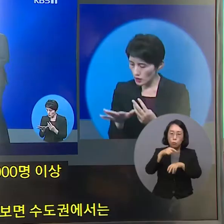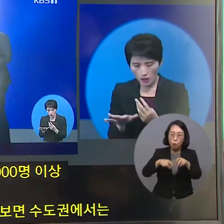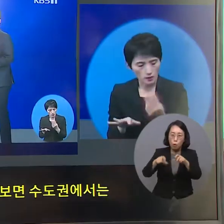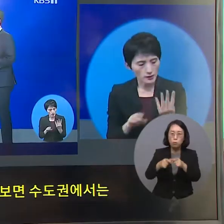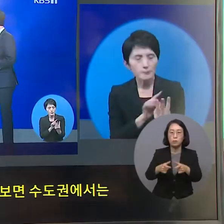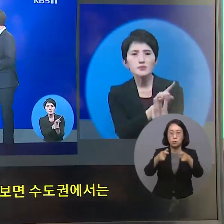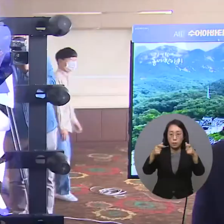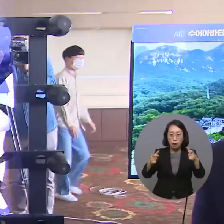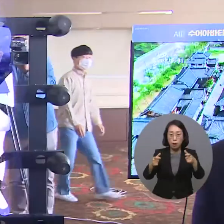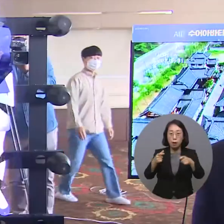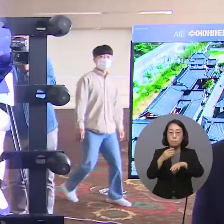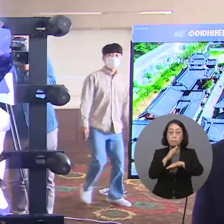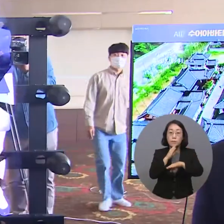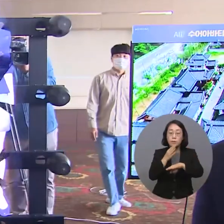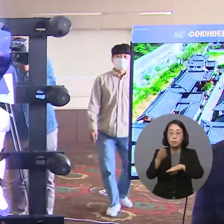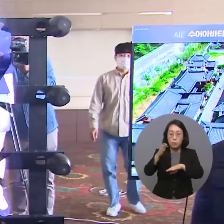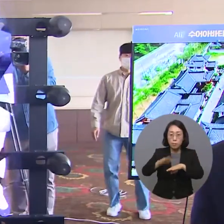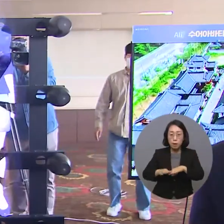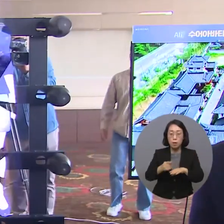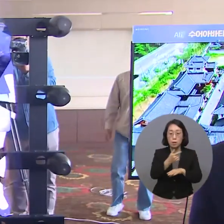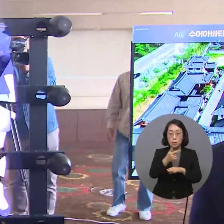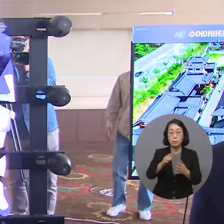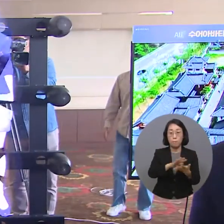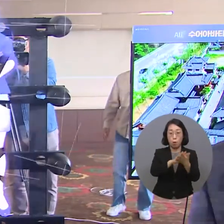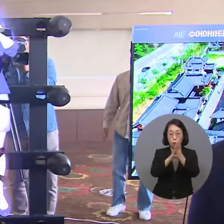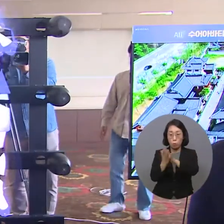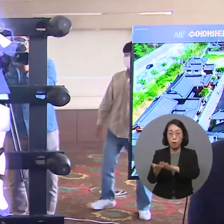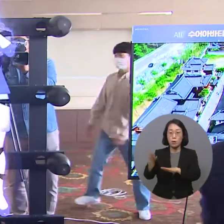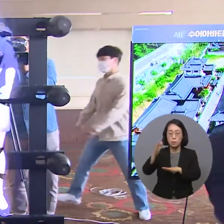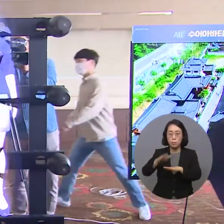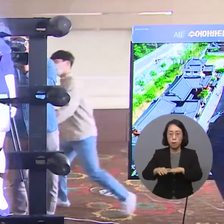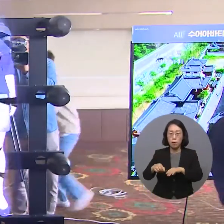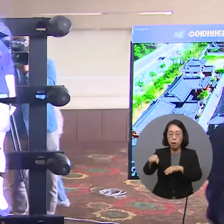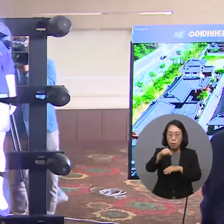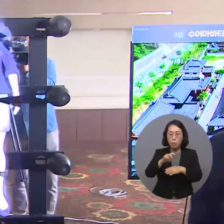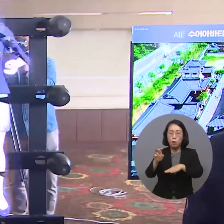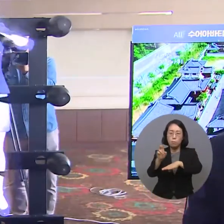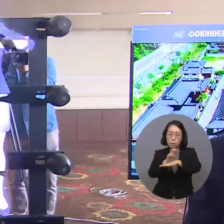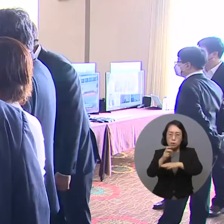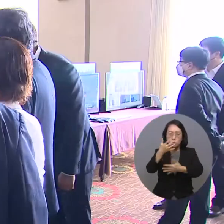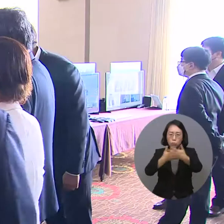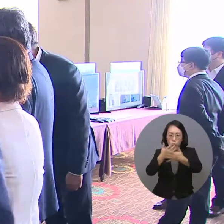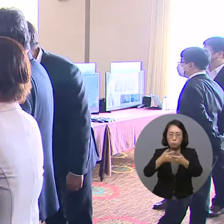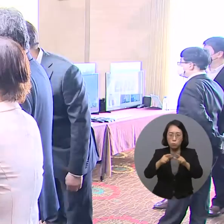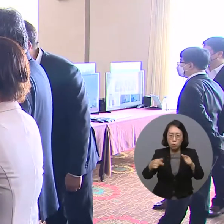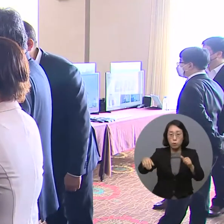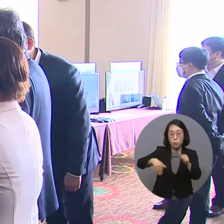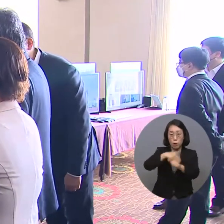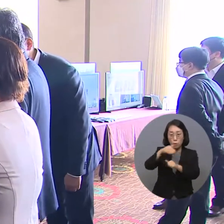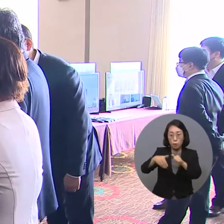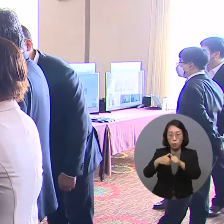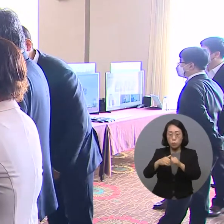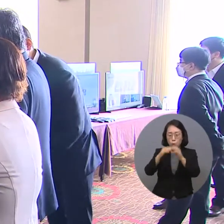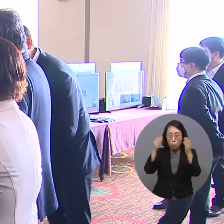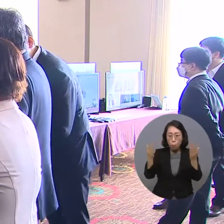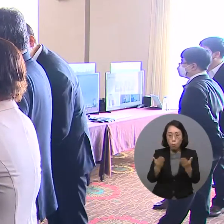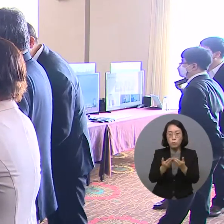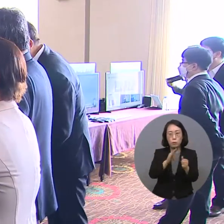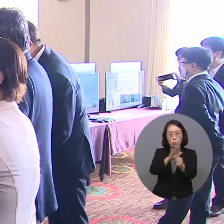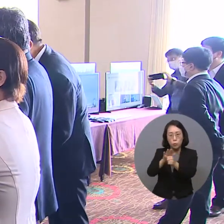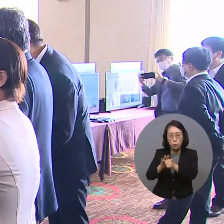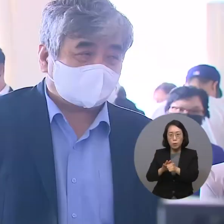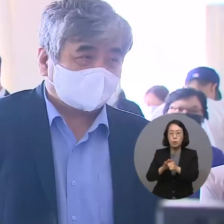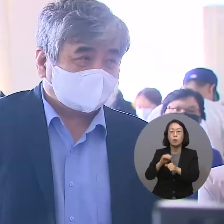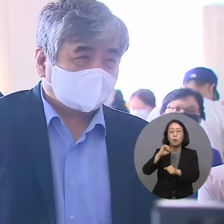이뤘습니다. 이처럼 많은 변화가 이뤄졌으나 변화하는 미디어 환경 속에서 소외계층 전반을 포용하기에